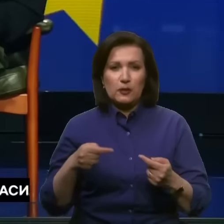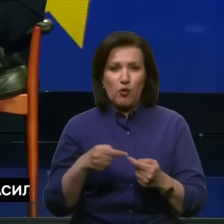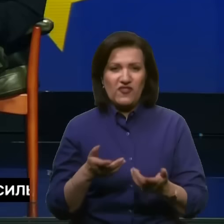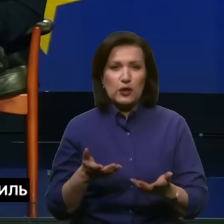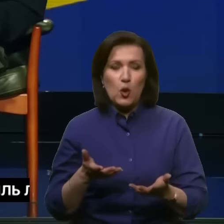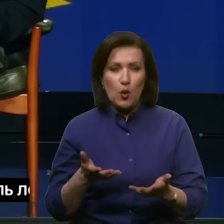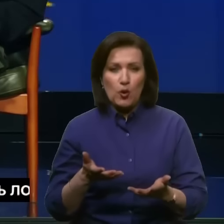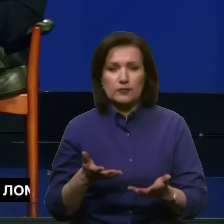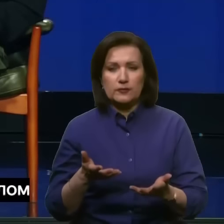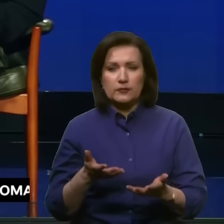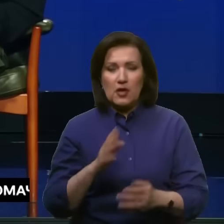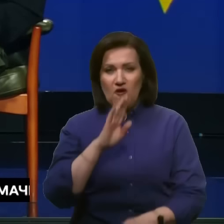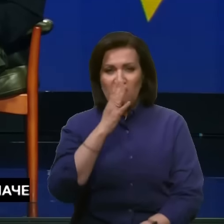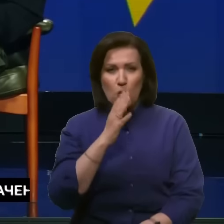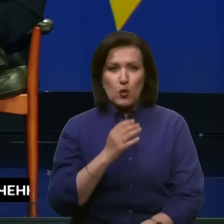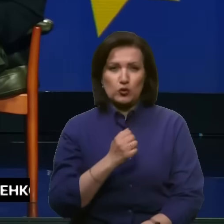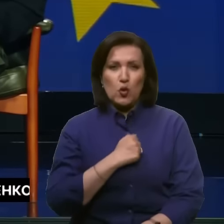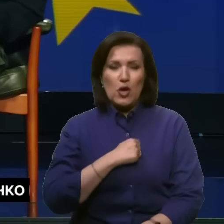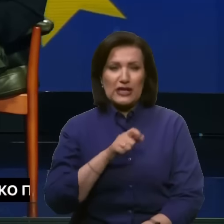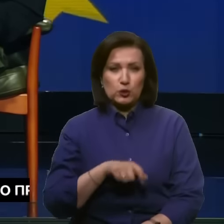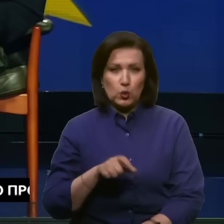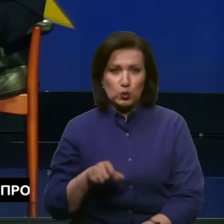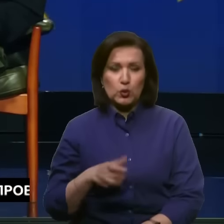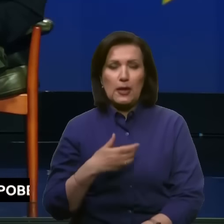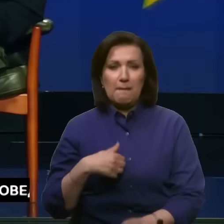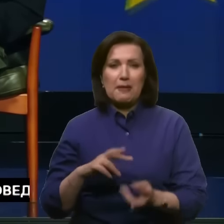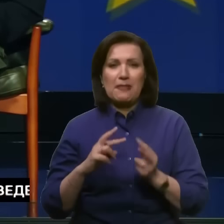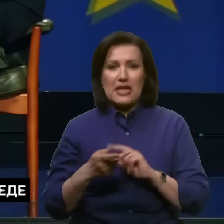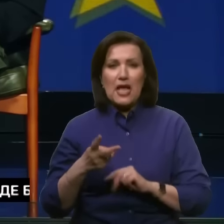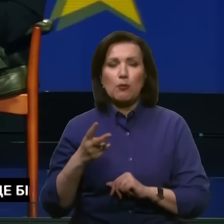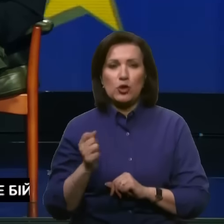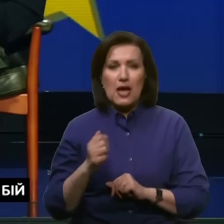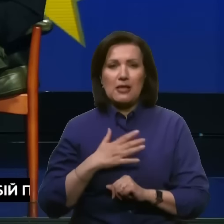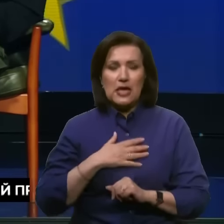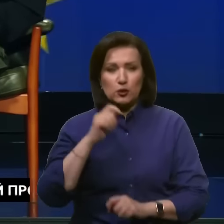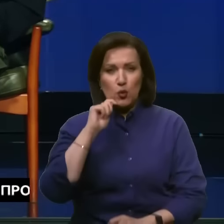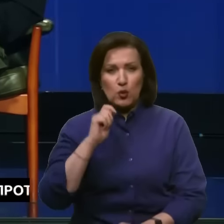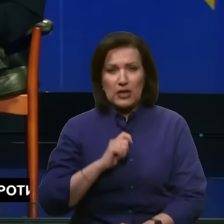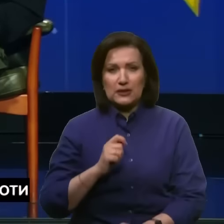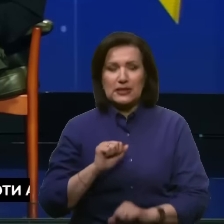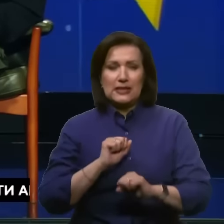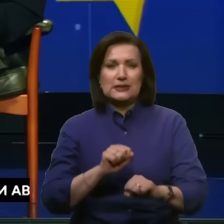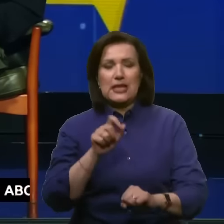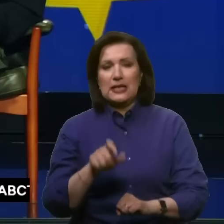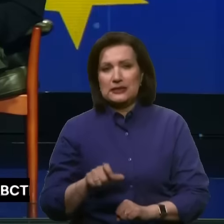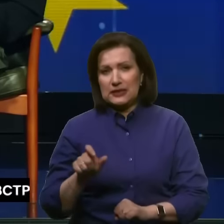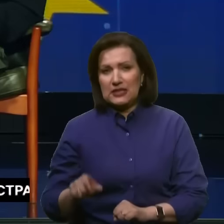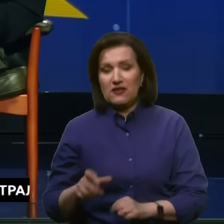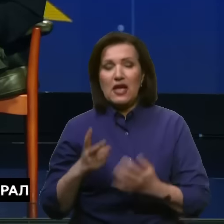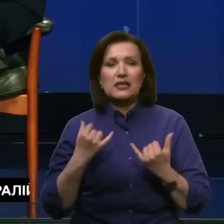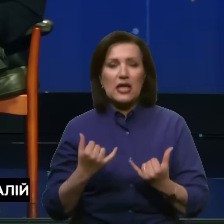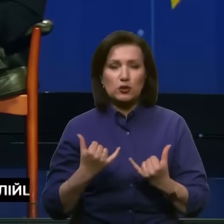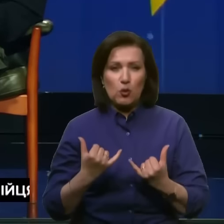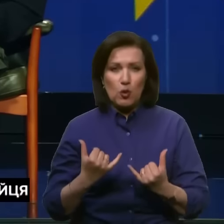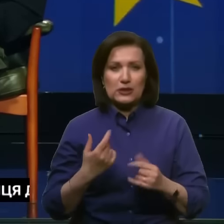відповідного ворожого ресурсу, ми його міняємо на наших українських захисників. На